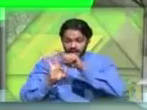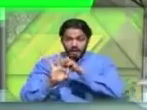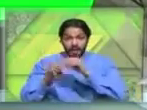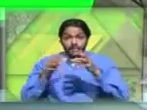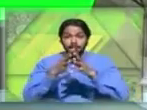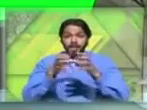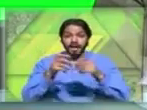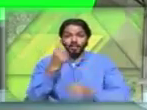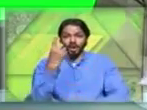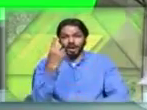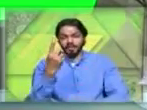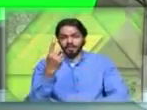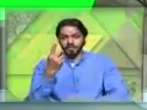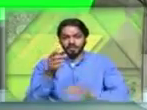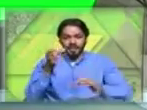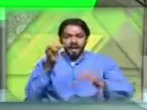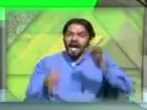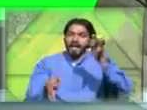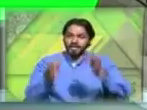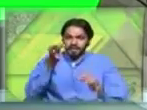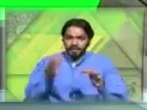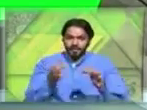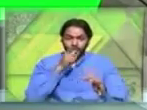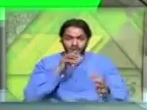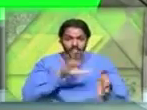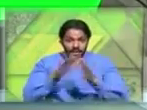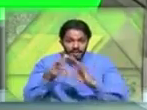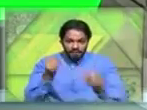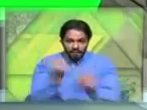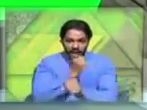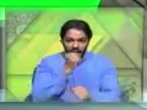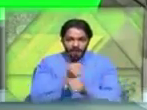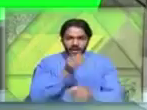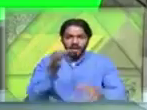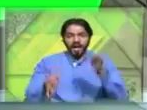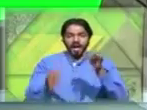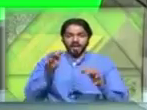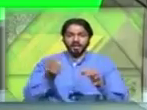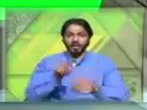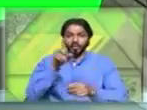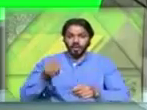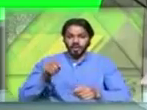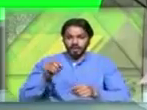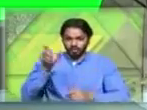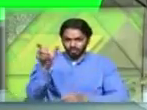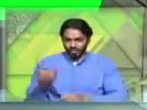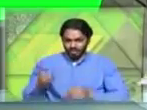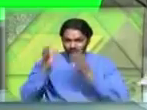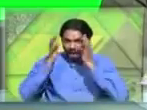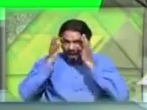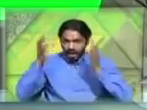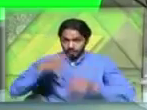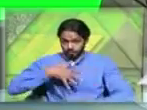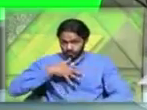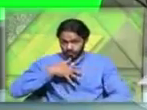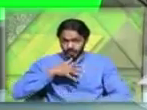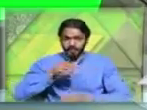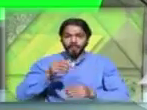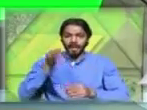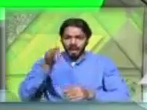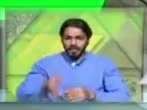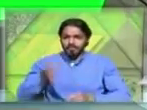نحقق التجرد والعدل والإنصاف، وكيف يتصف بهما الداعية إلى الله عز وجل والذي يسير على نهج النبي